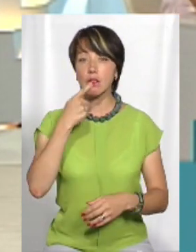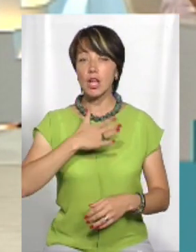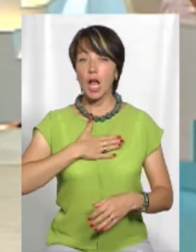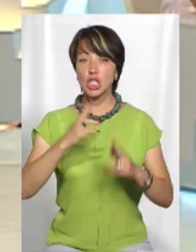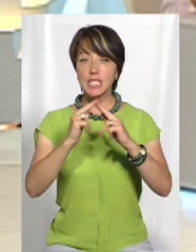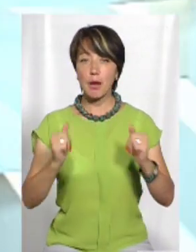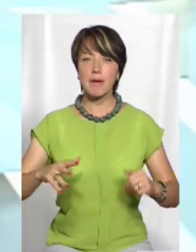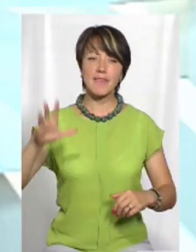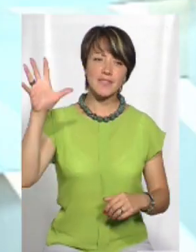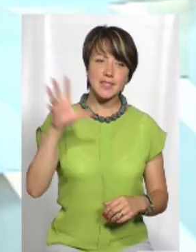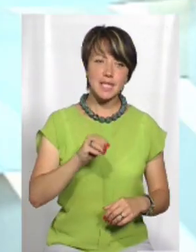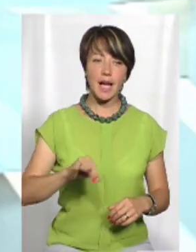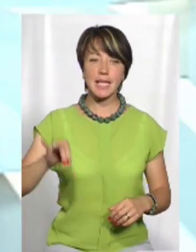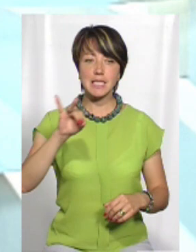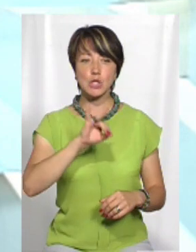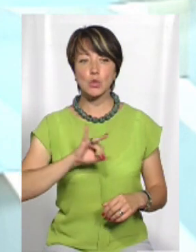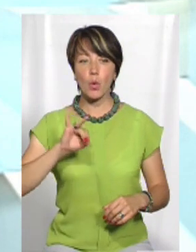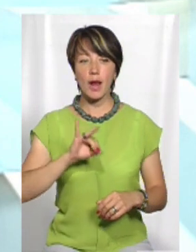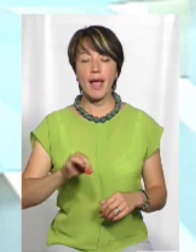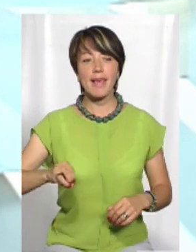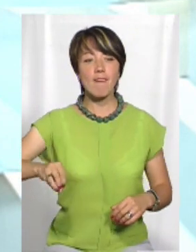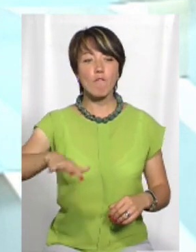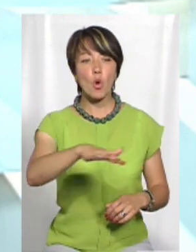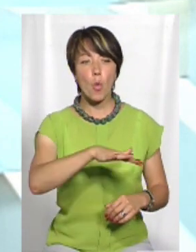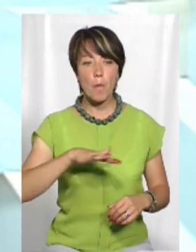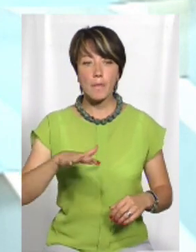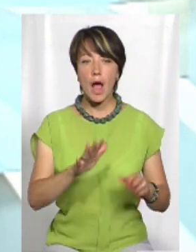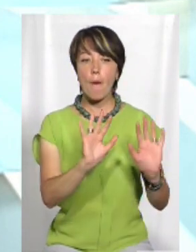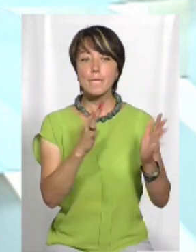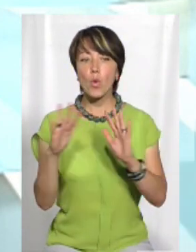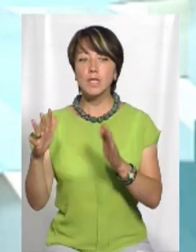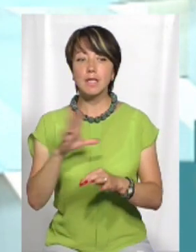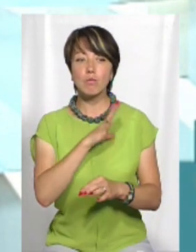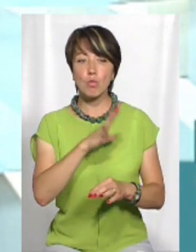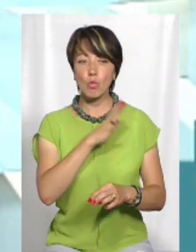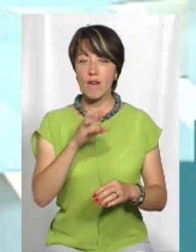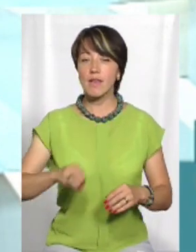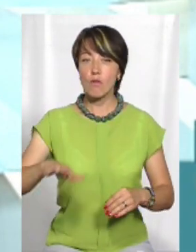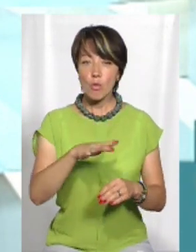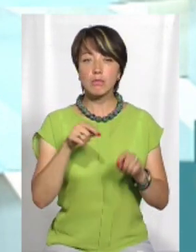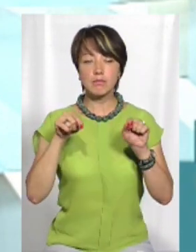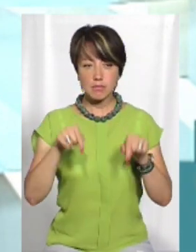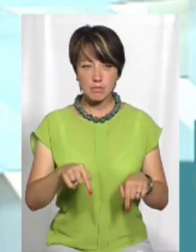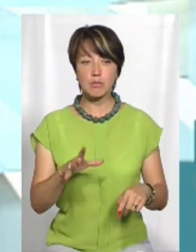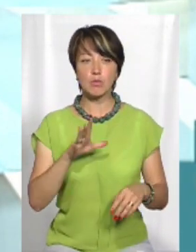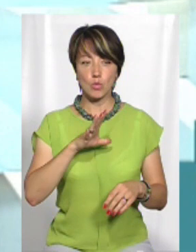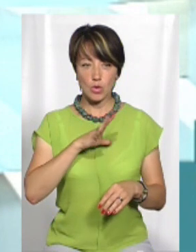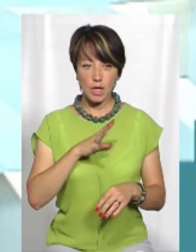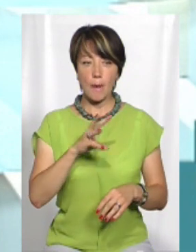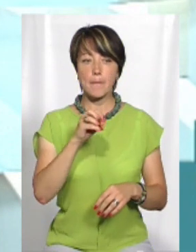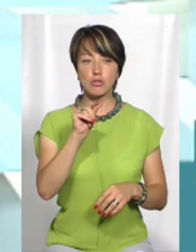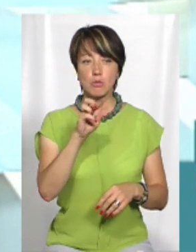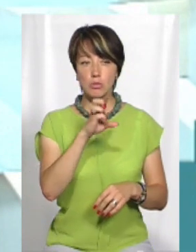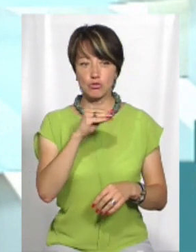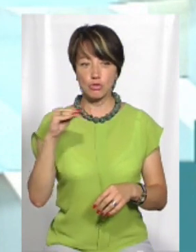– це вся історія Європи. Тут події, які відбувалися в Європі, вони знаходили відгук і відлуння в